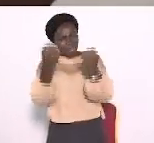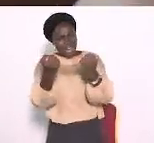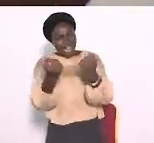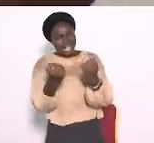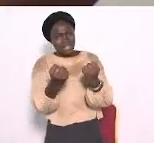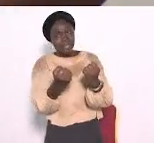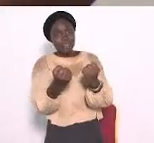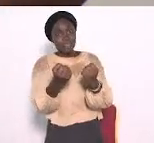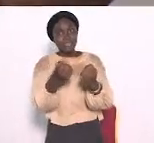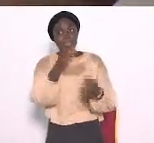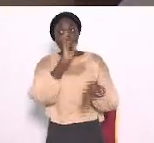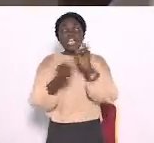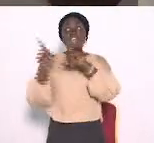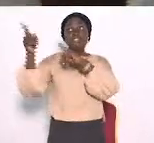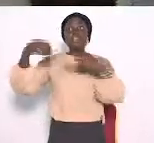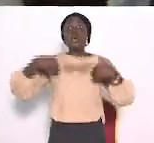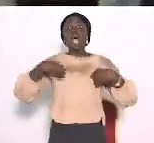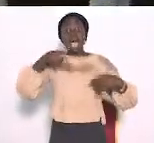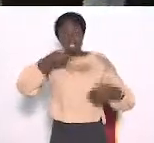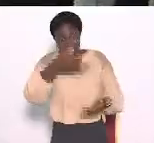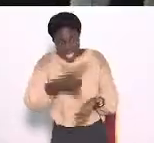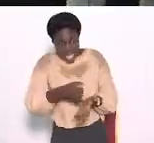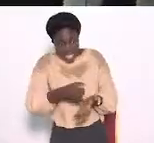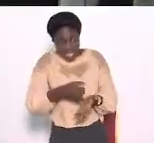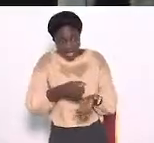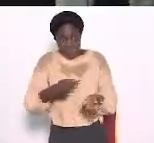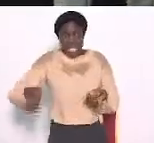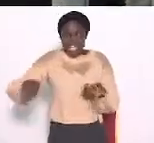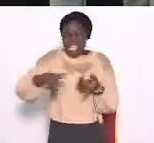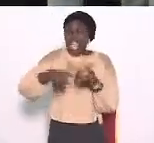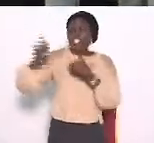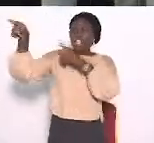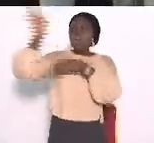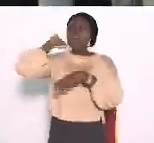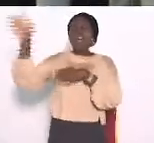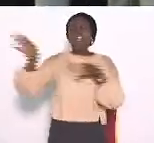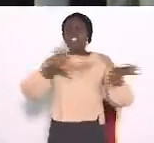lever AUC qui ne peut pas